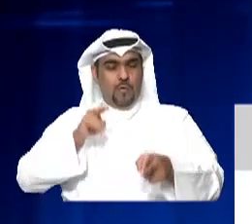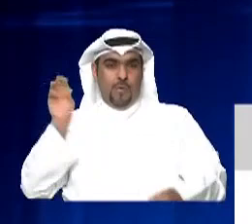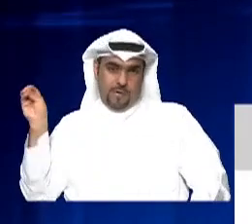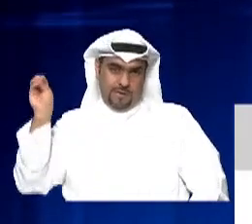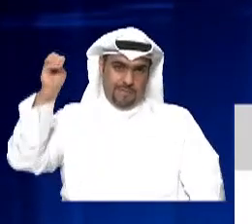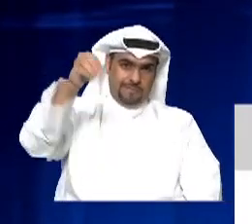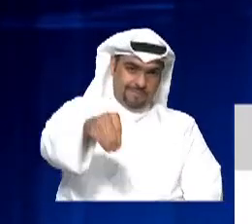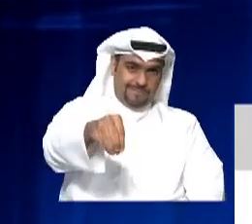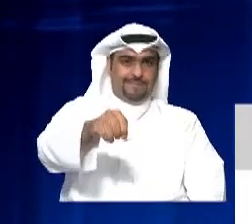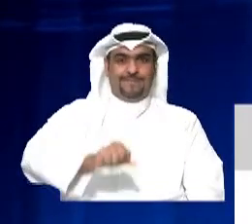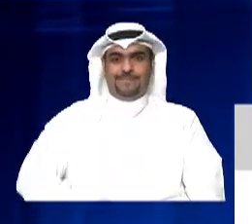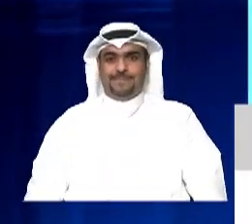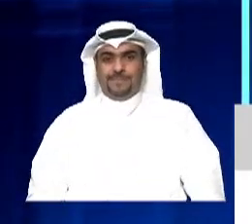المحليه والخارجيه